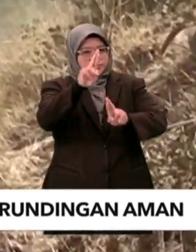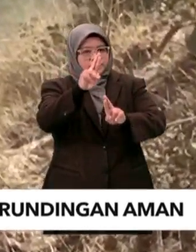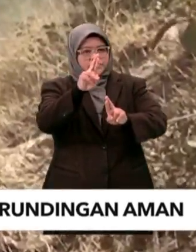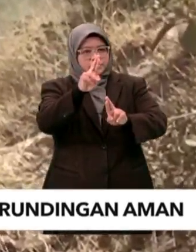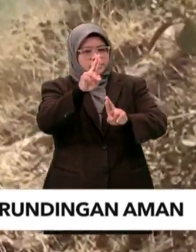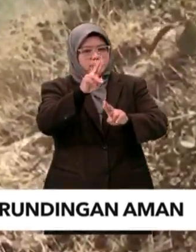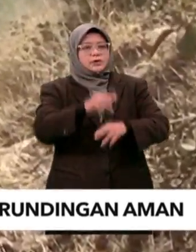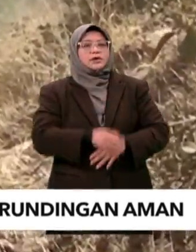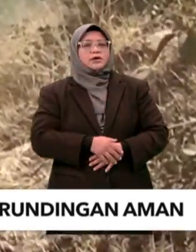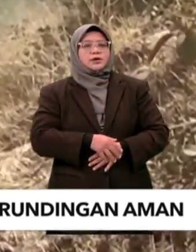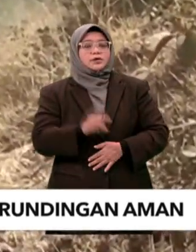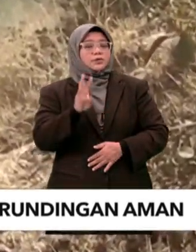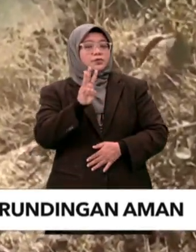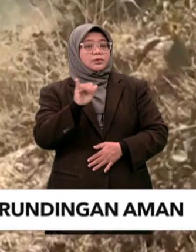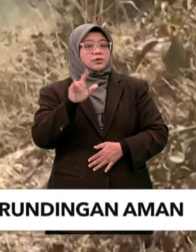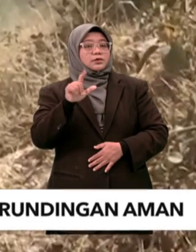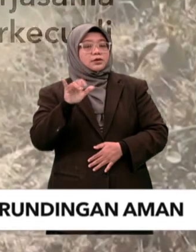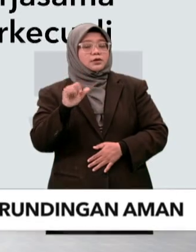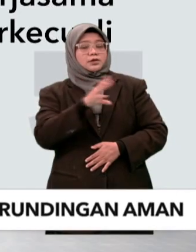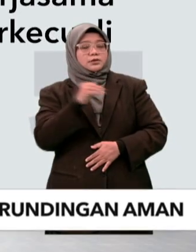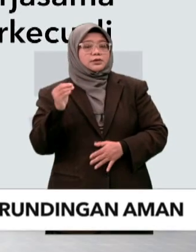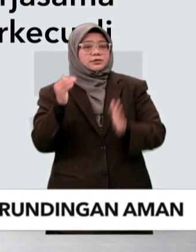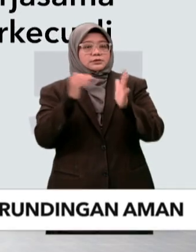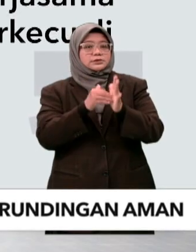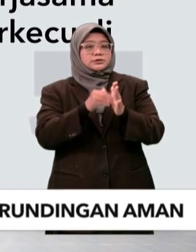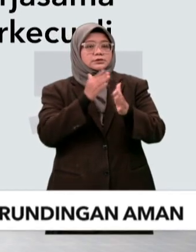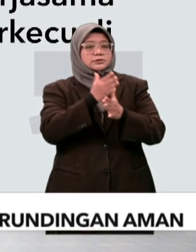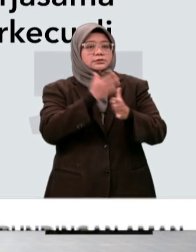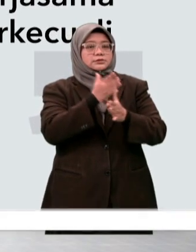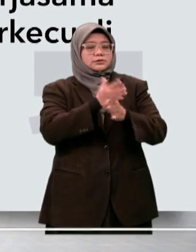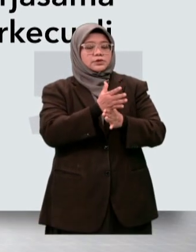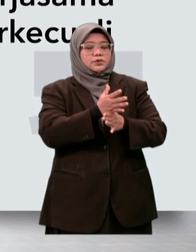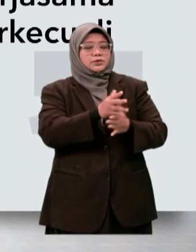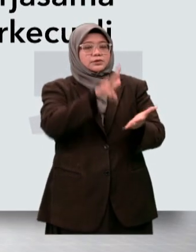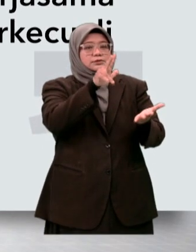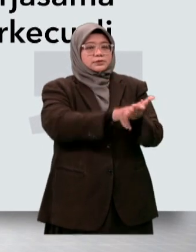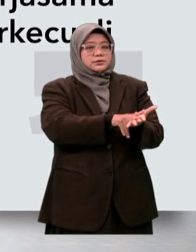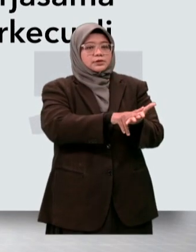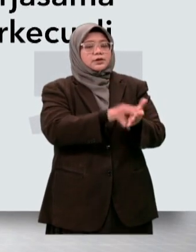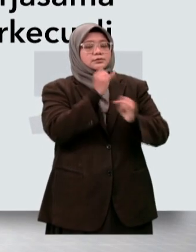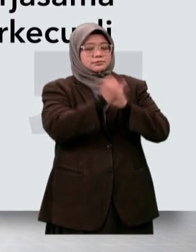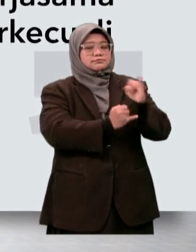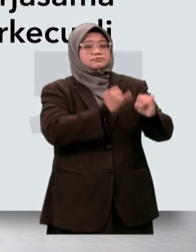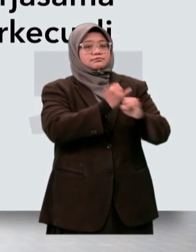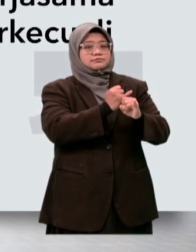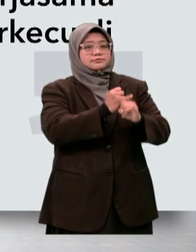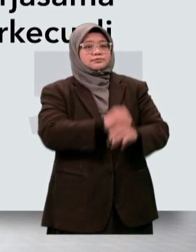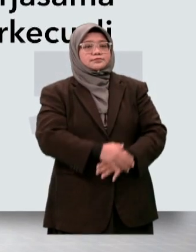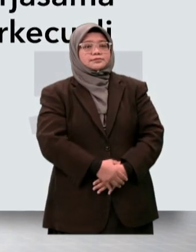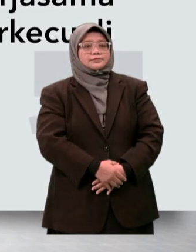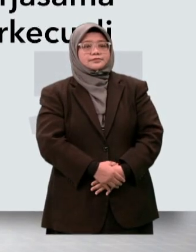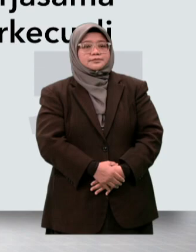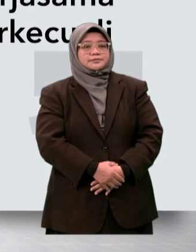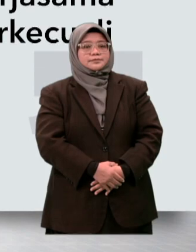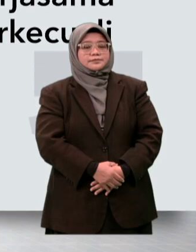integrity wilayah dan larangan mencabuli semparan wilayah yang di Irak di peringkat antar bangsa